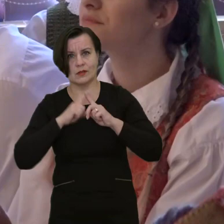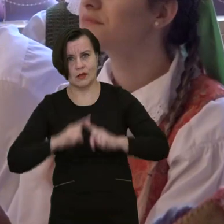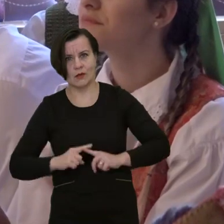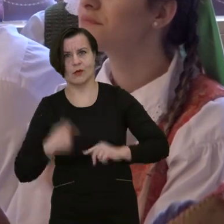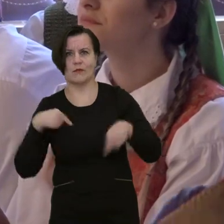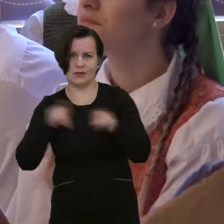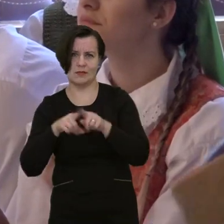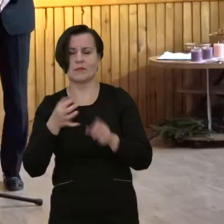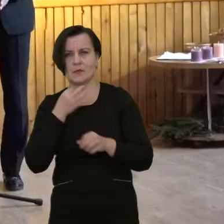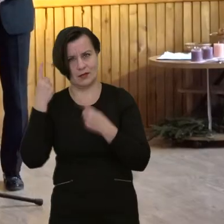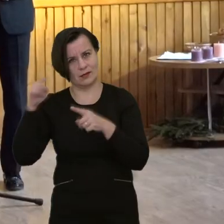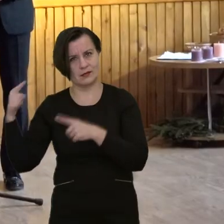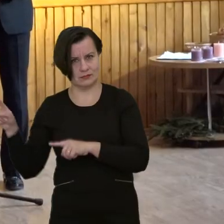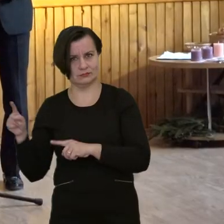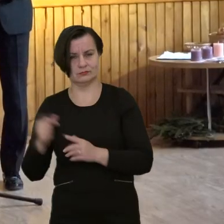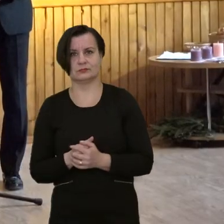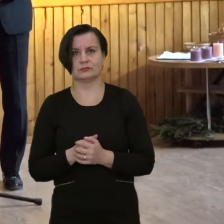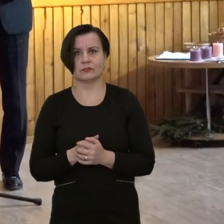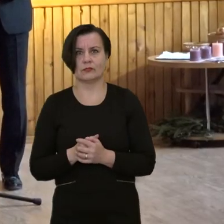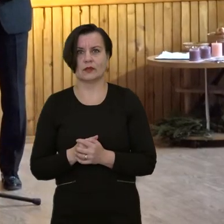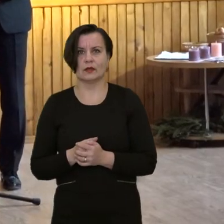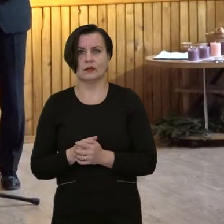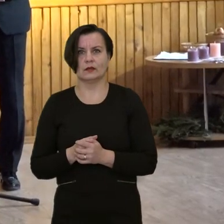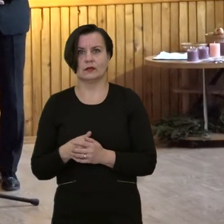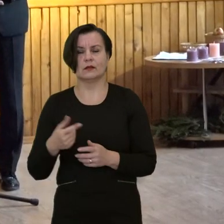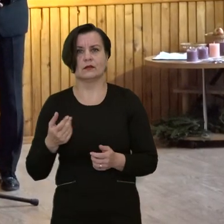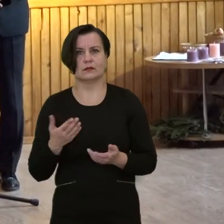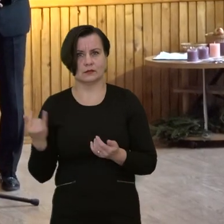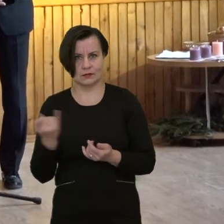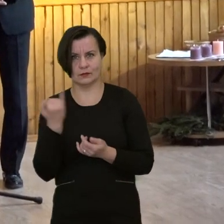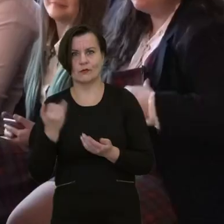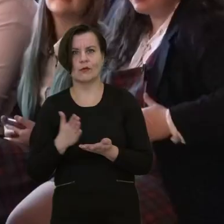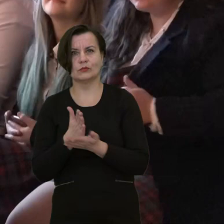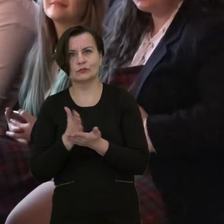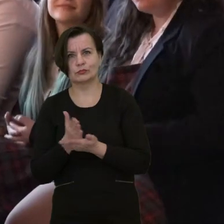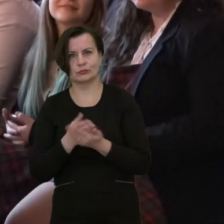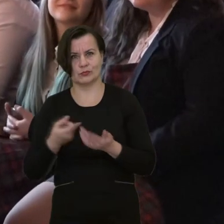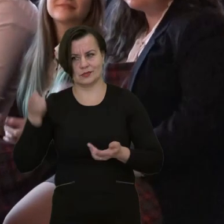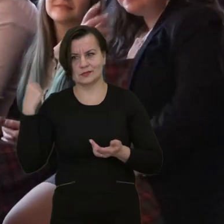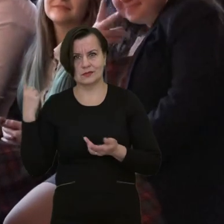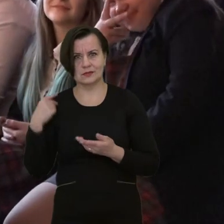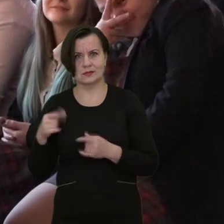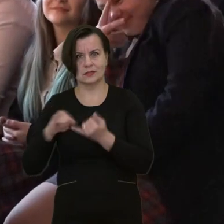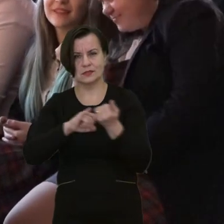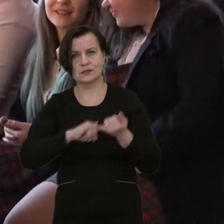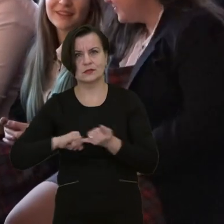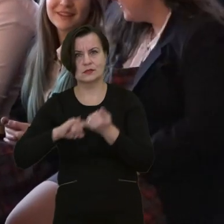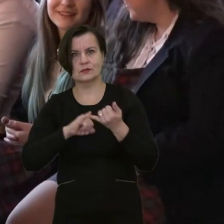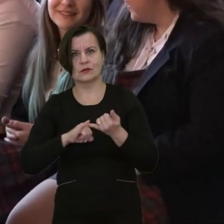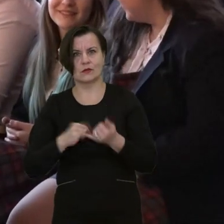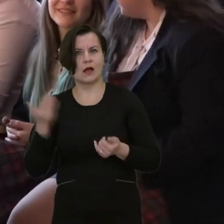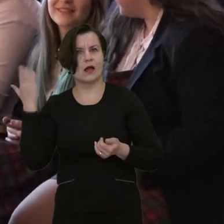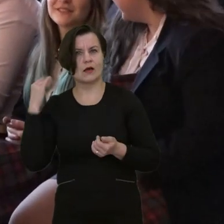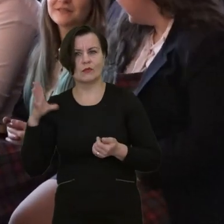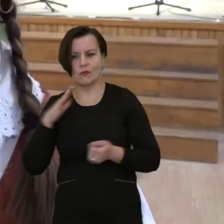šokiais, bet nevengiu ir kitų rūšių šokių. Iš tikrųjų, labai įdomu patirti seną istoriją, kaip